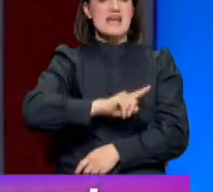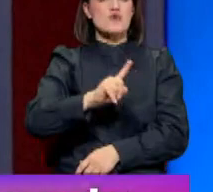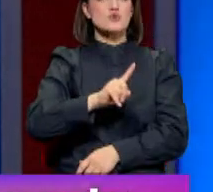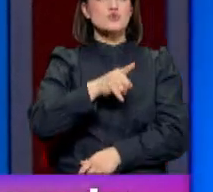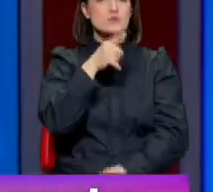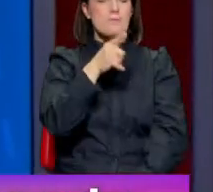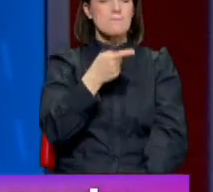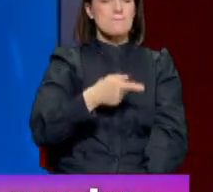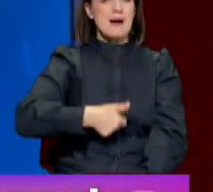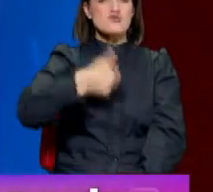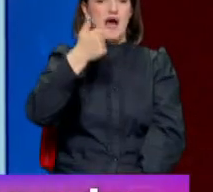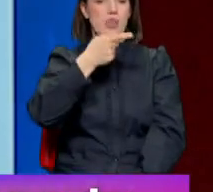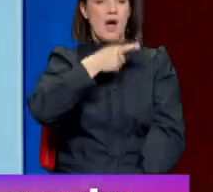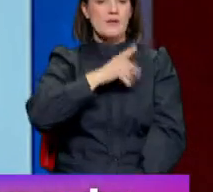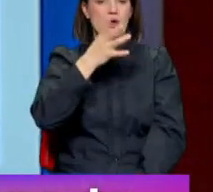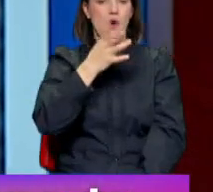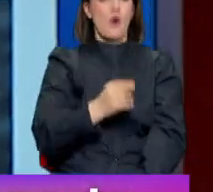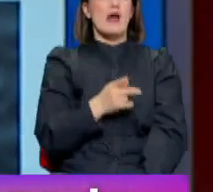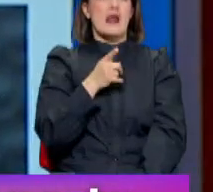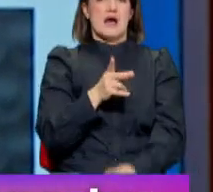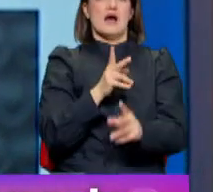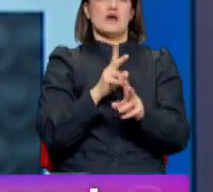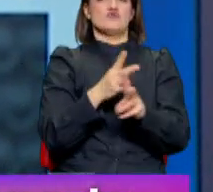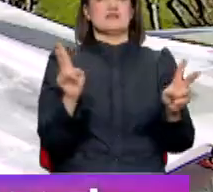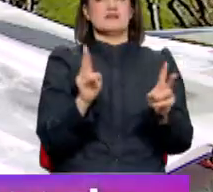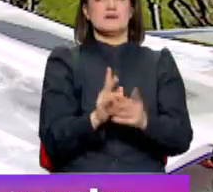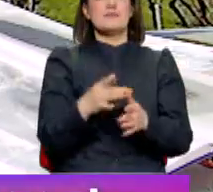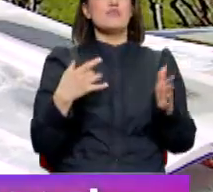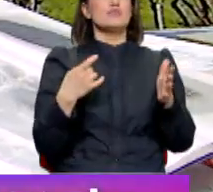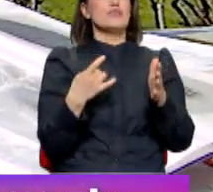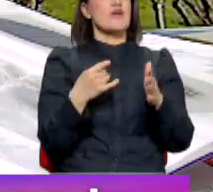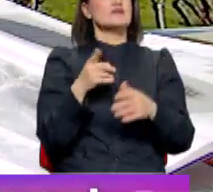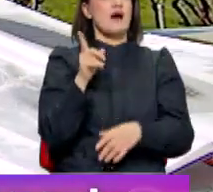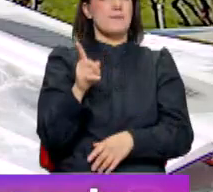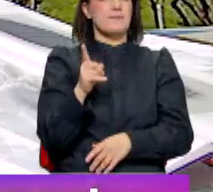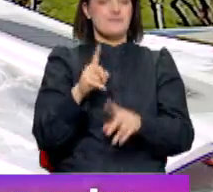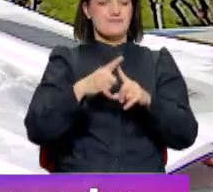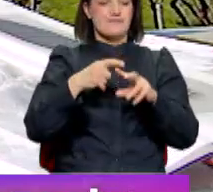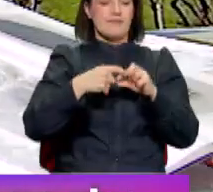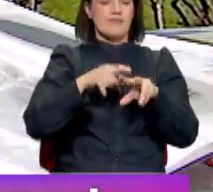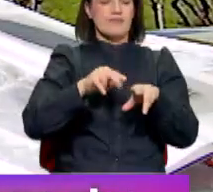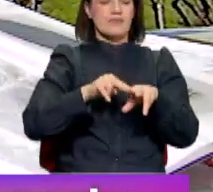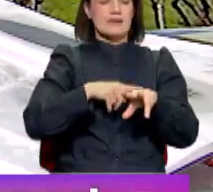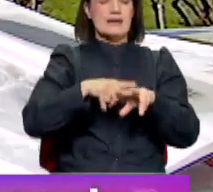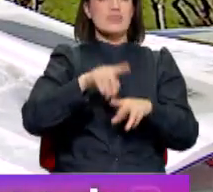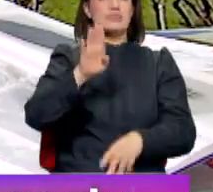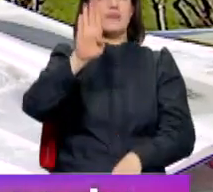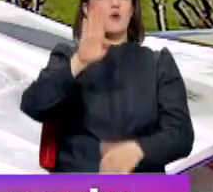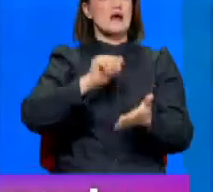başkan adayı olarak ilan edildi Van'ın Sesi gazetesinde. Tekirdağ Trakya Demokrat